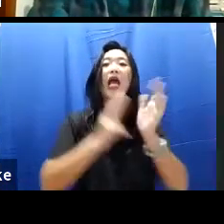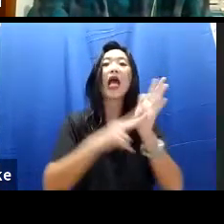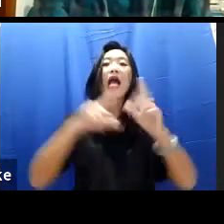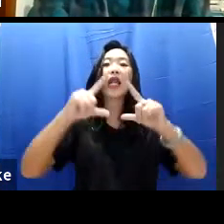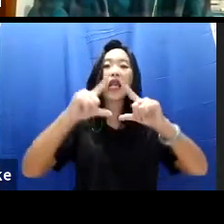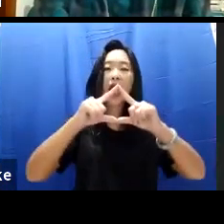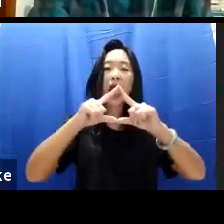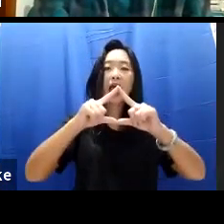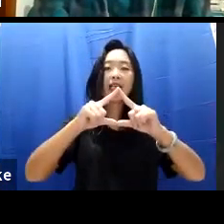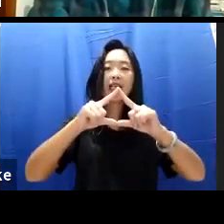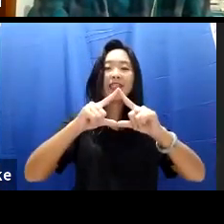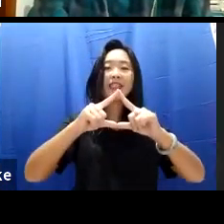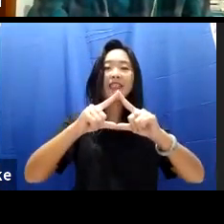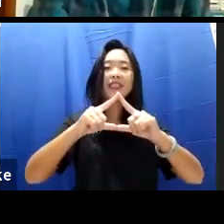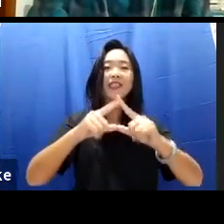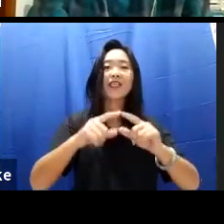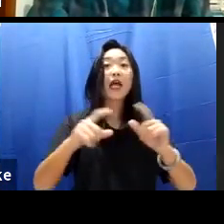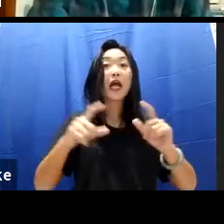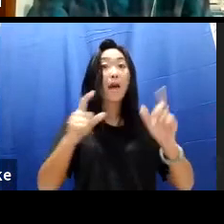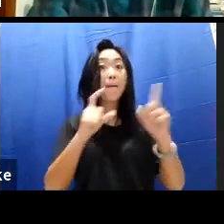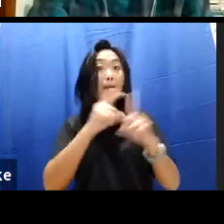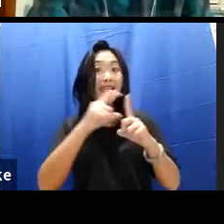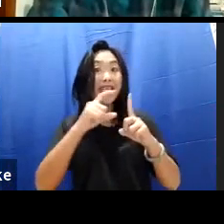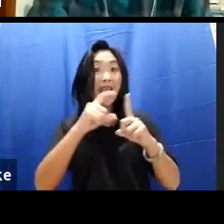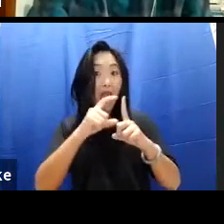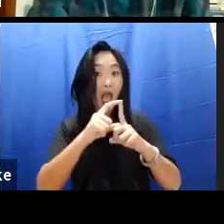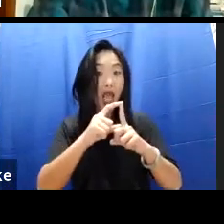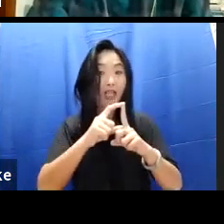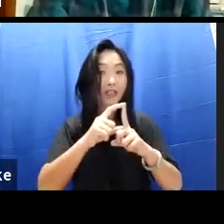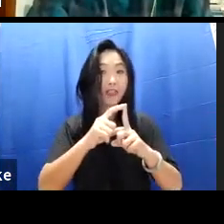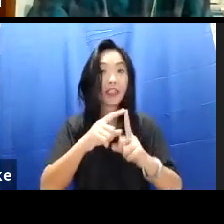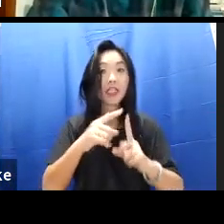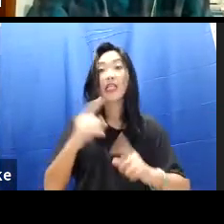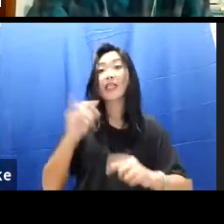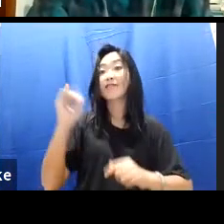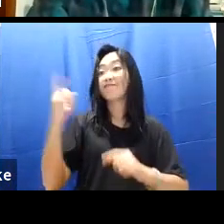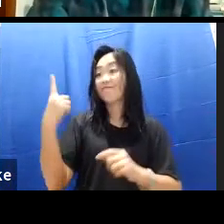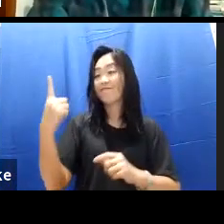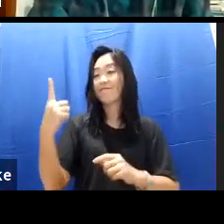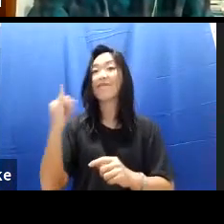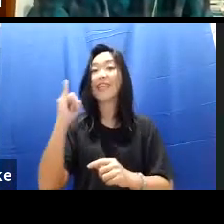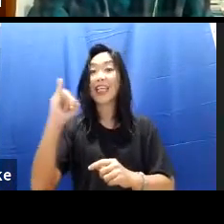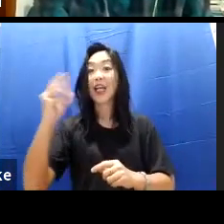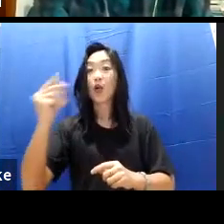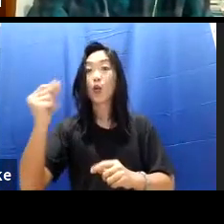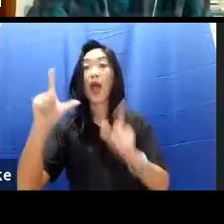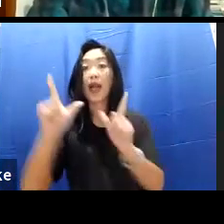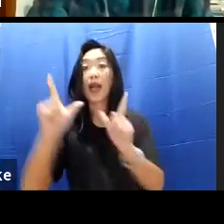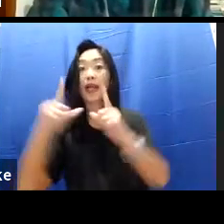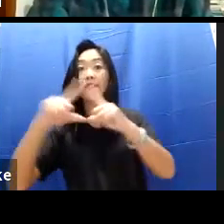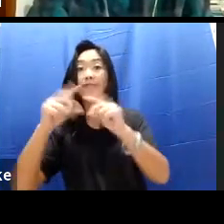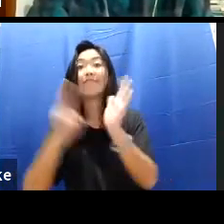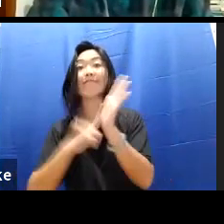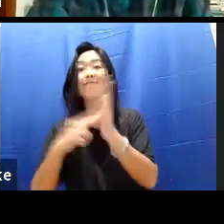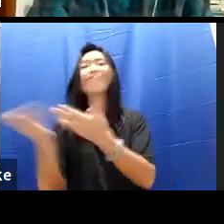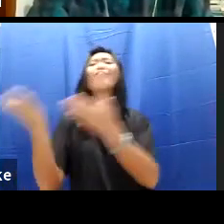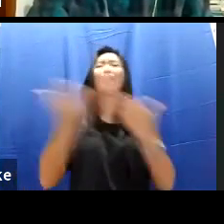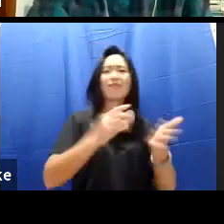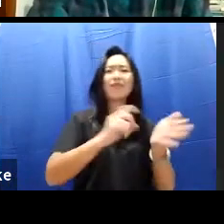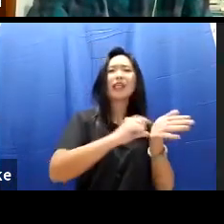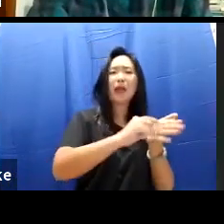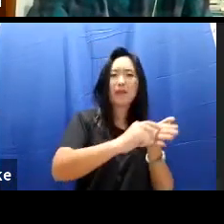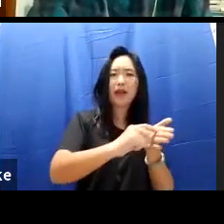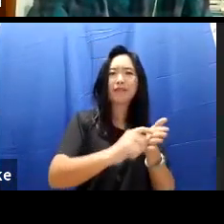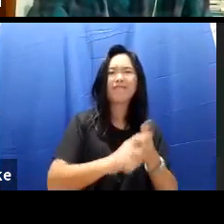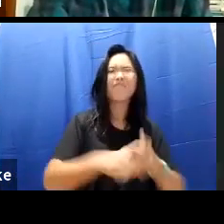oleh Mas Irwan. Terima kasih buat Mas Irwan ya yang sudah merekomendasikan Mbak Diana. Salam kenal Mbak Diana. Kemudian ada tentu kita